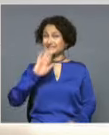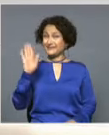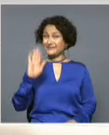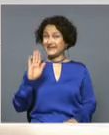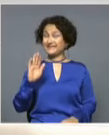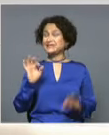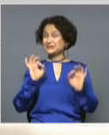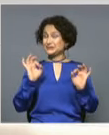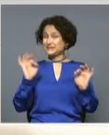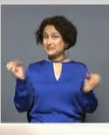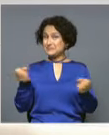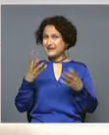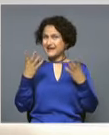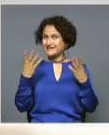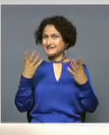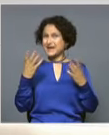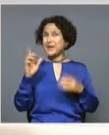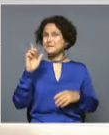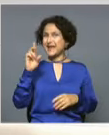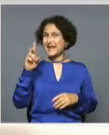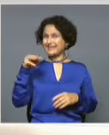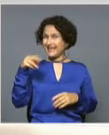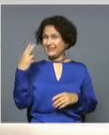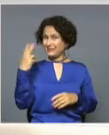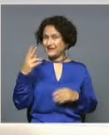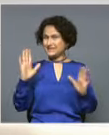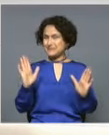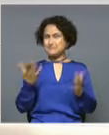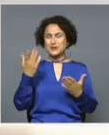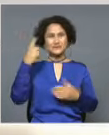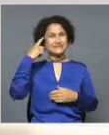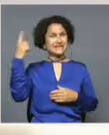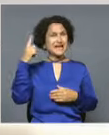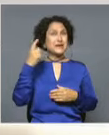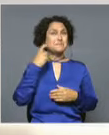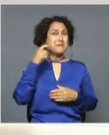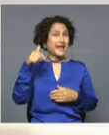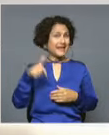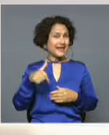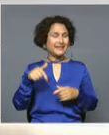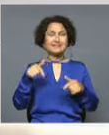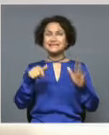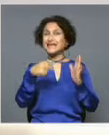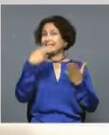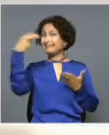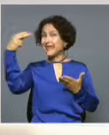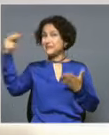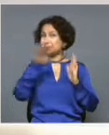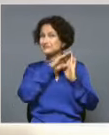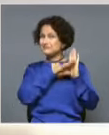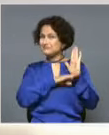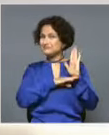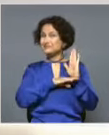Здравейте и честит празник! По БНТ 2 започва предаването Знание Евангел студиото в Пловдив. Ето темите на днешния празничен